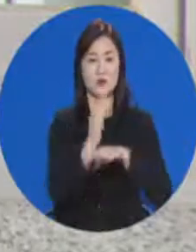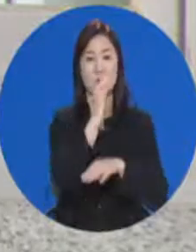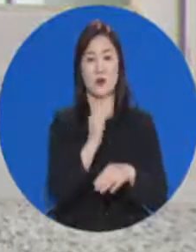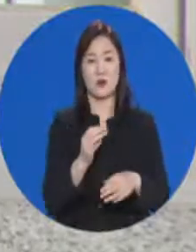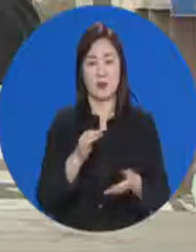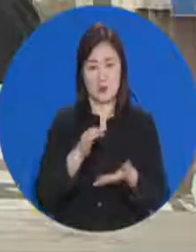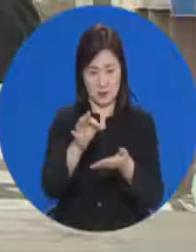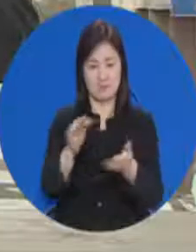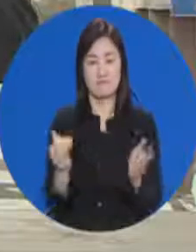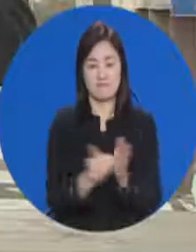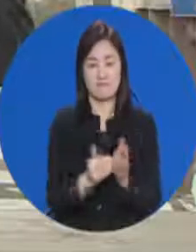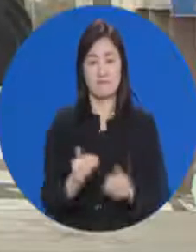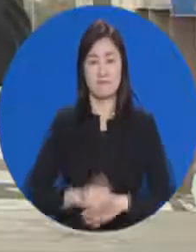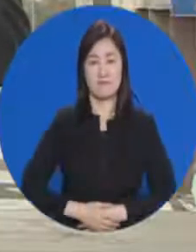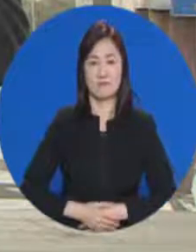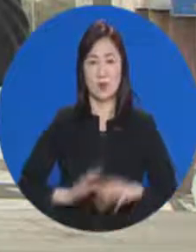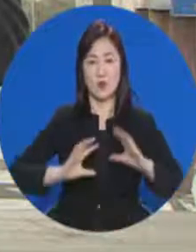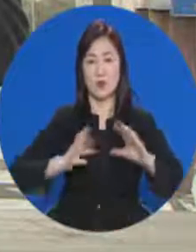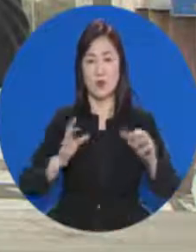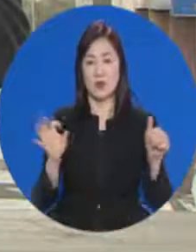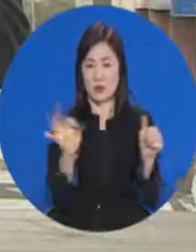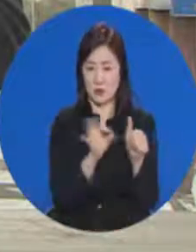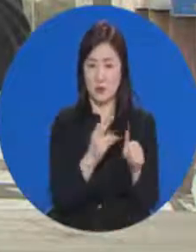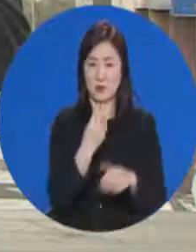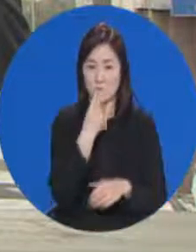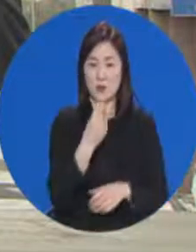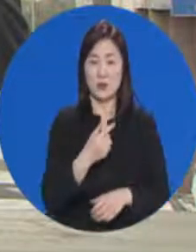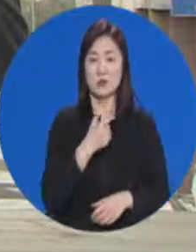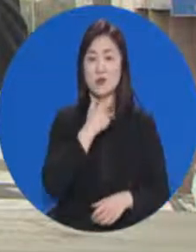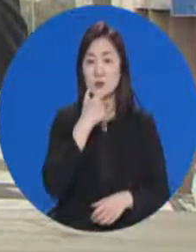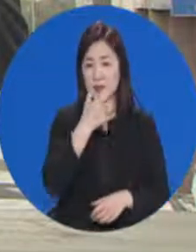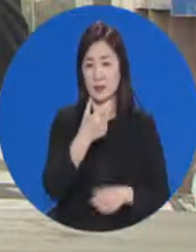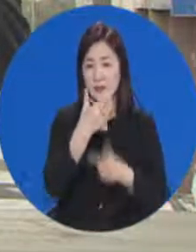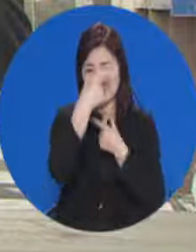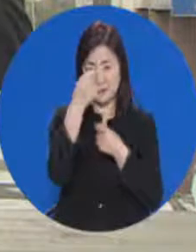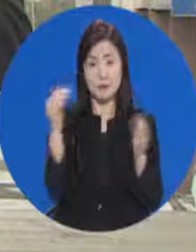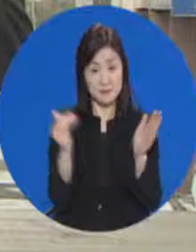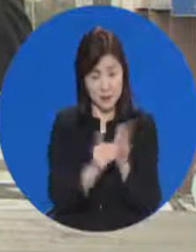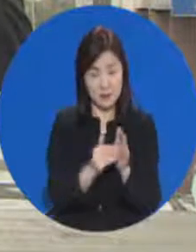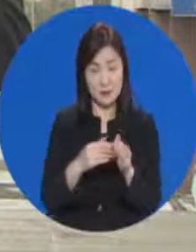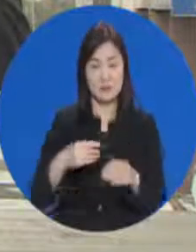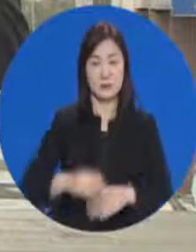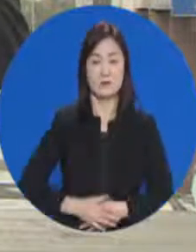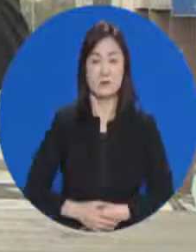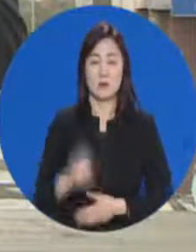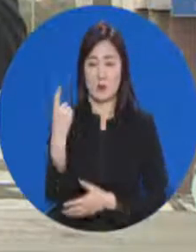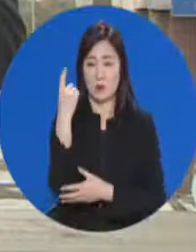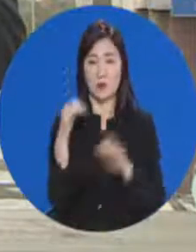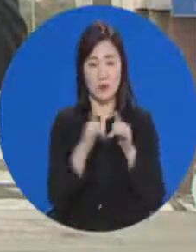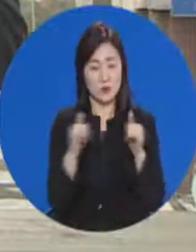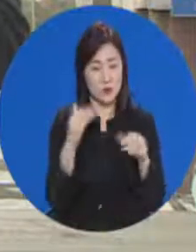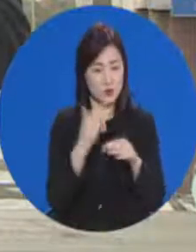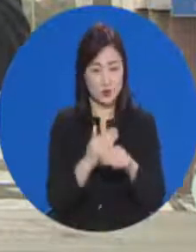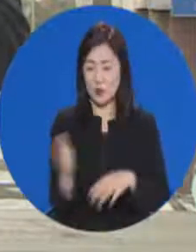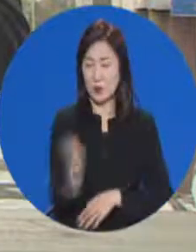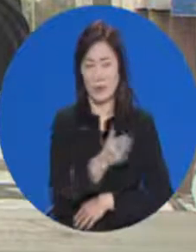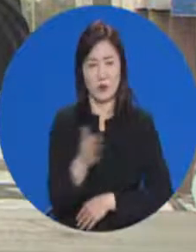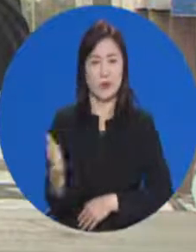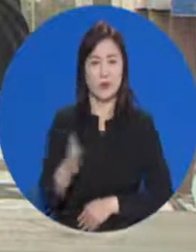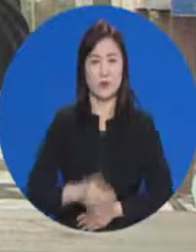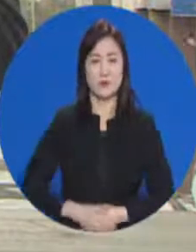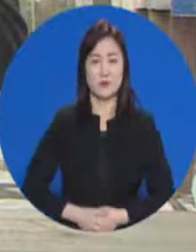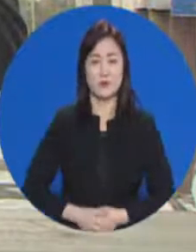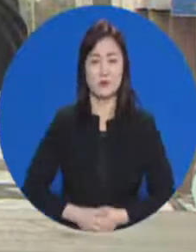겁니다. 국민연금 보험료는 만 60살까지만 내면 되는데 이 단지 경비원 중에는 대상자가 한